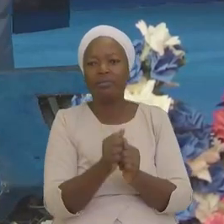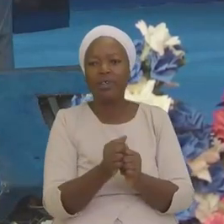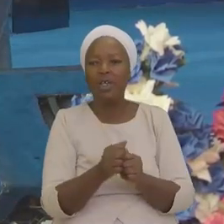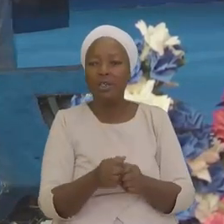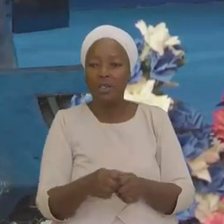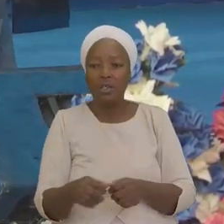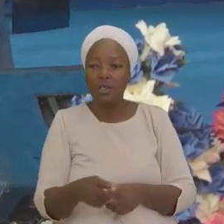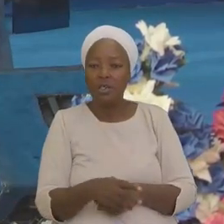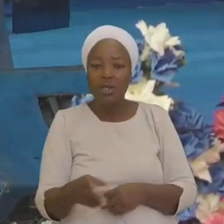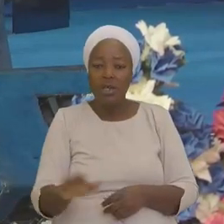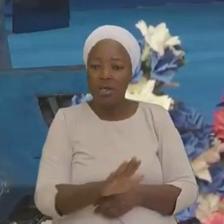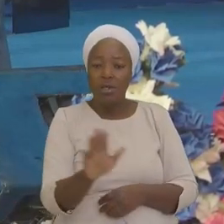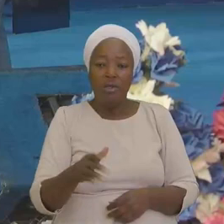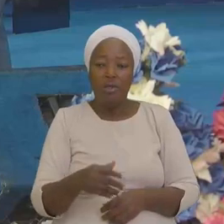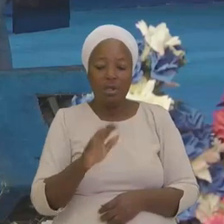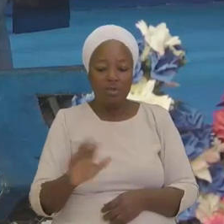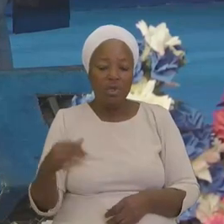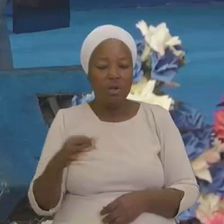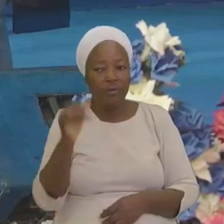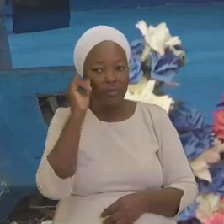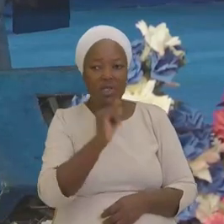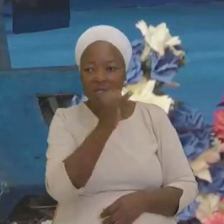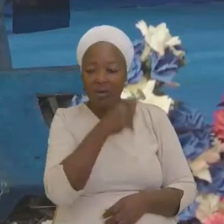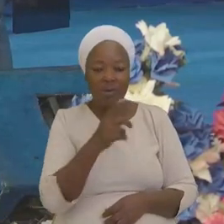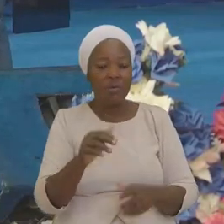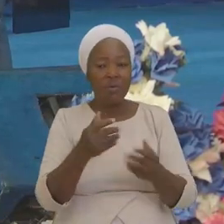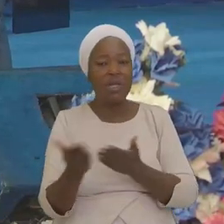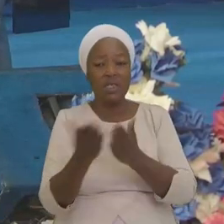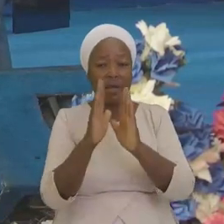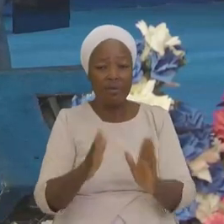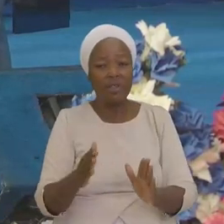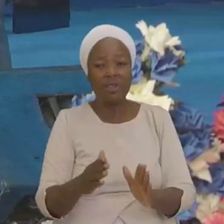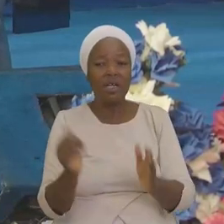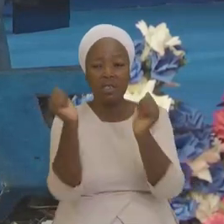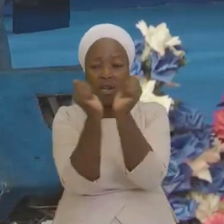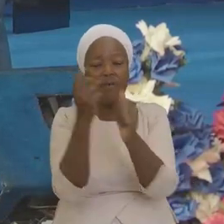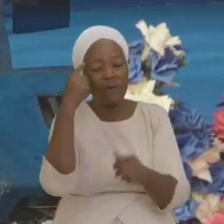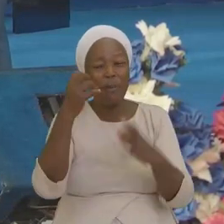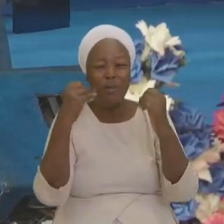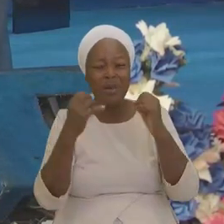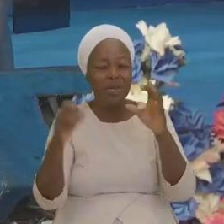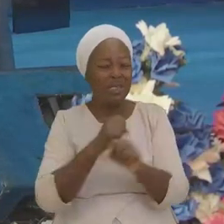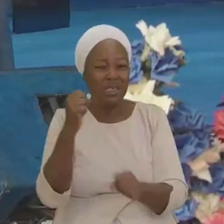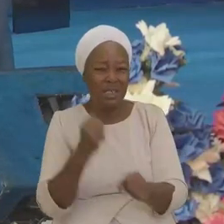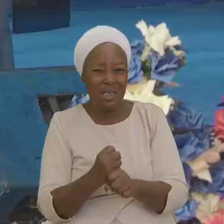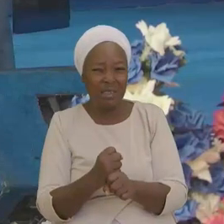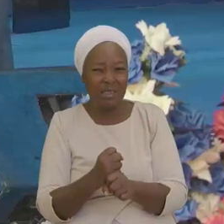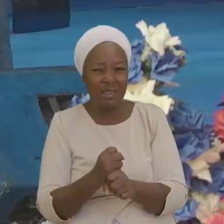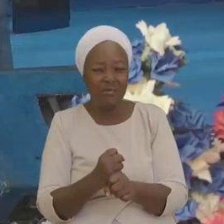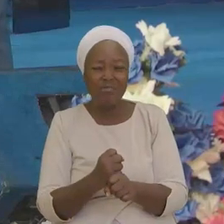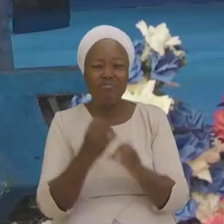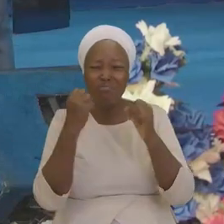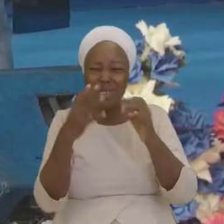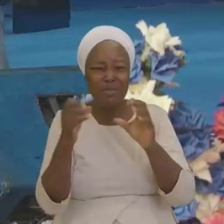de l'esclavage. Ces enfants d'Israël, ils étaient esclaves pendant de nombreuses